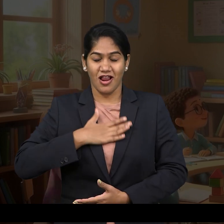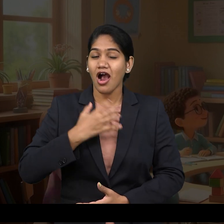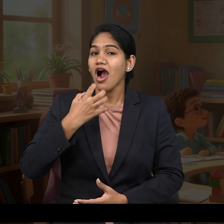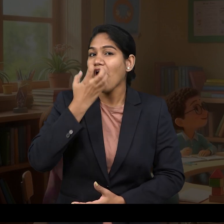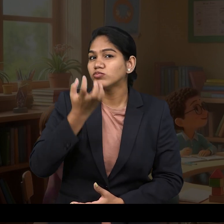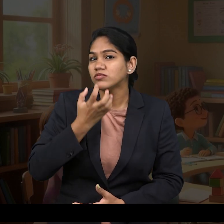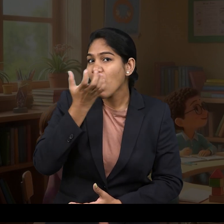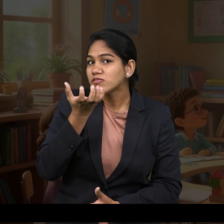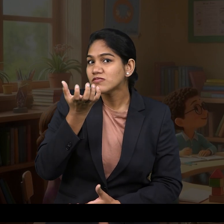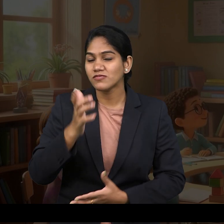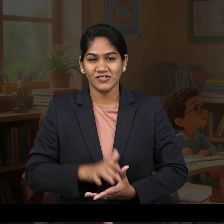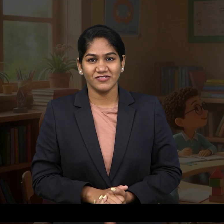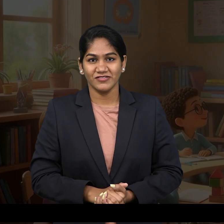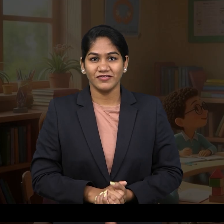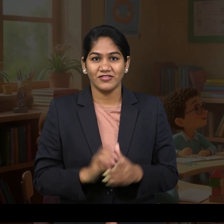జామ,